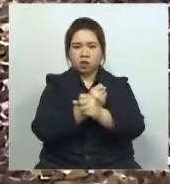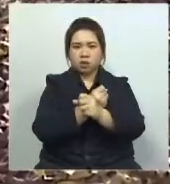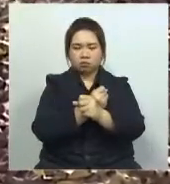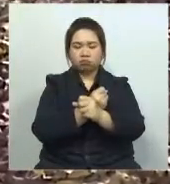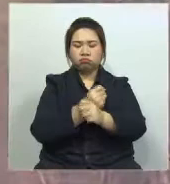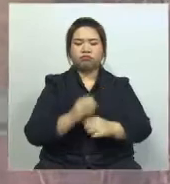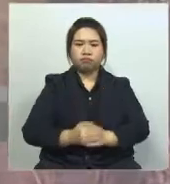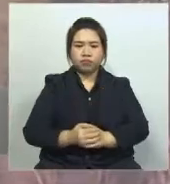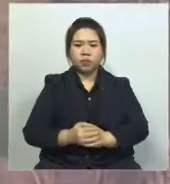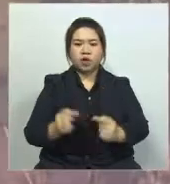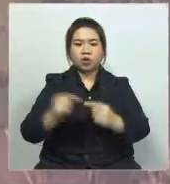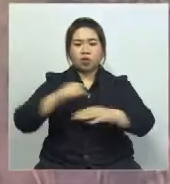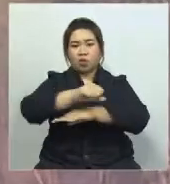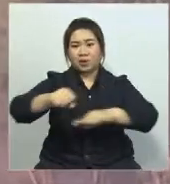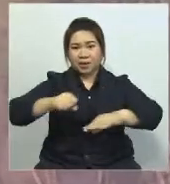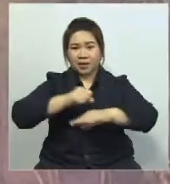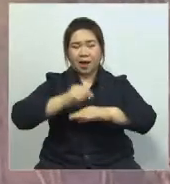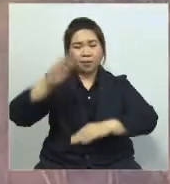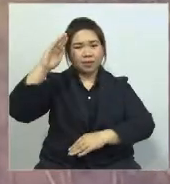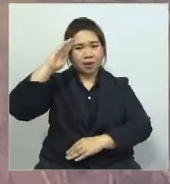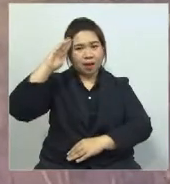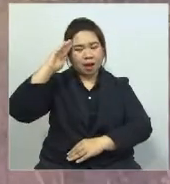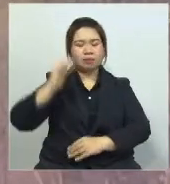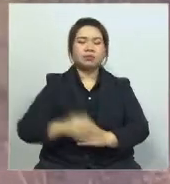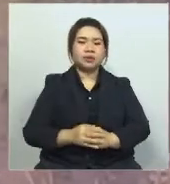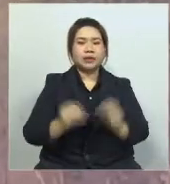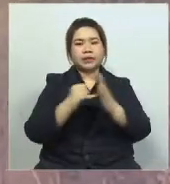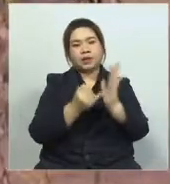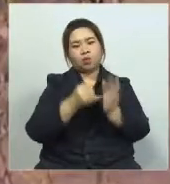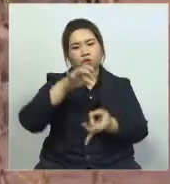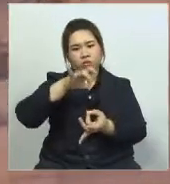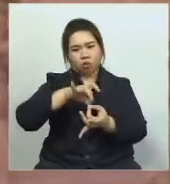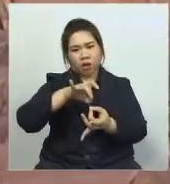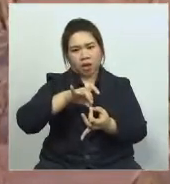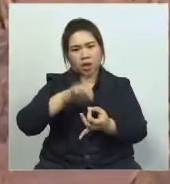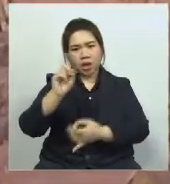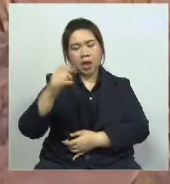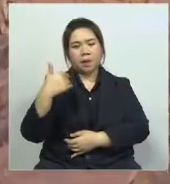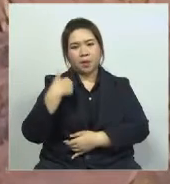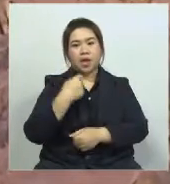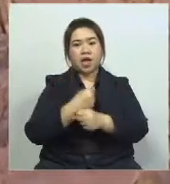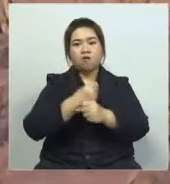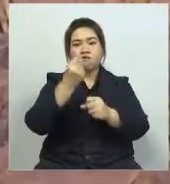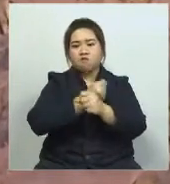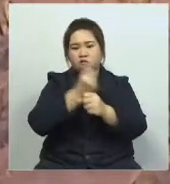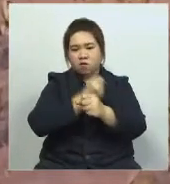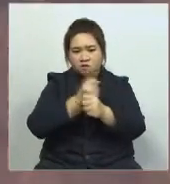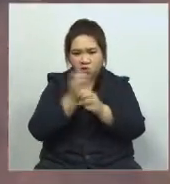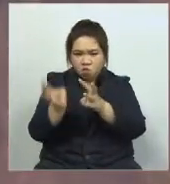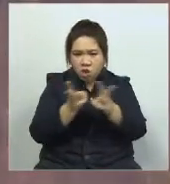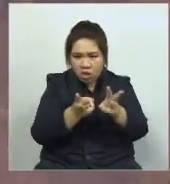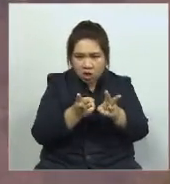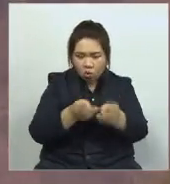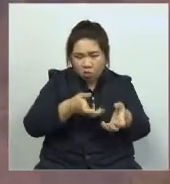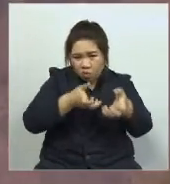19ที่สนามฝึกกองทัพภาคที่3อำเภอบ้านด่านลานหอยจังหวัดสุโขทัยโดยมีการสาธิตการฝึกดำเนินกลยุทธ์ด้